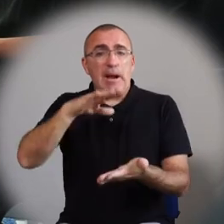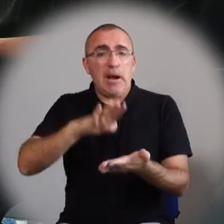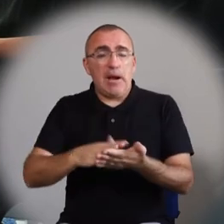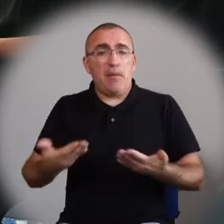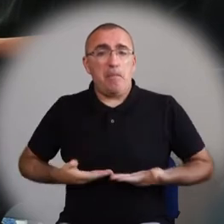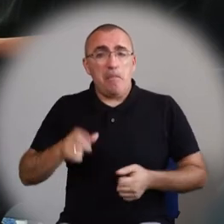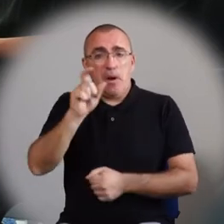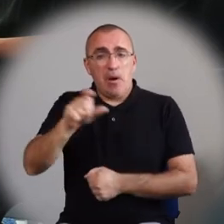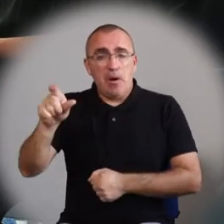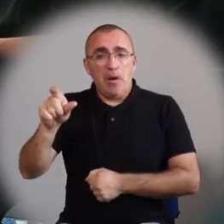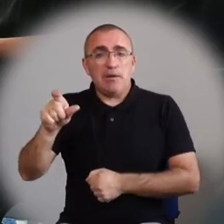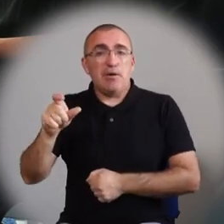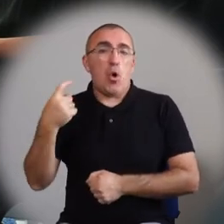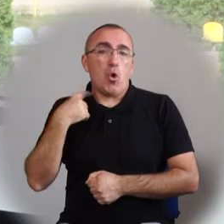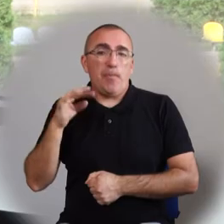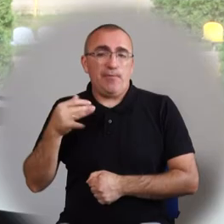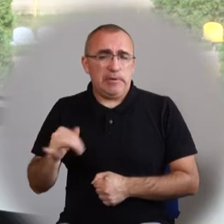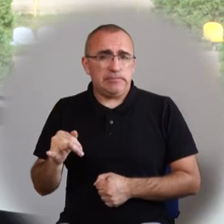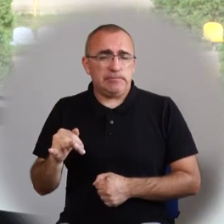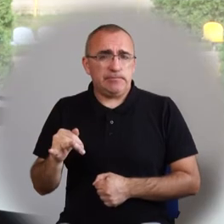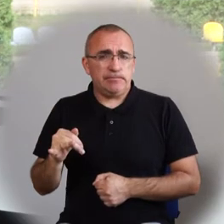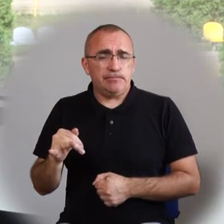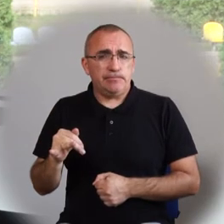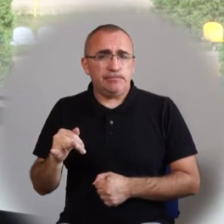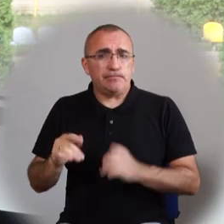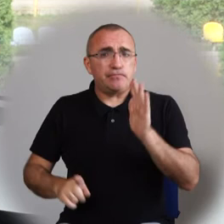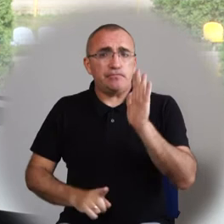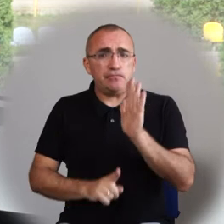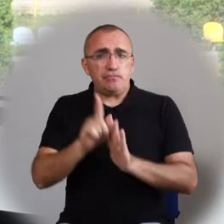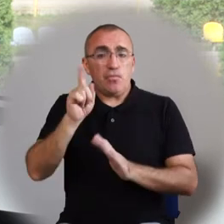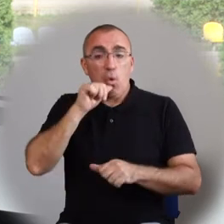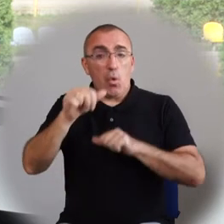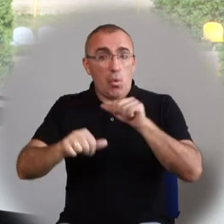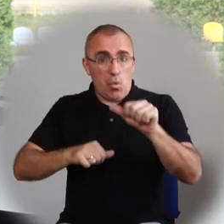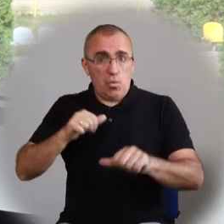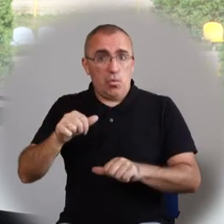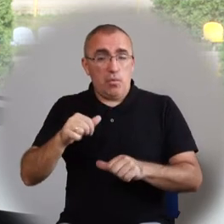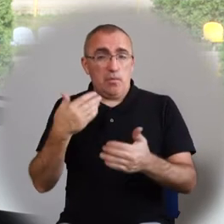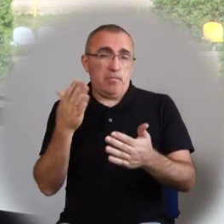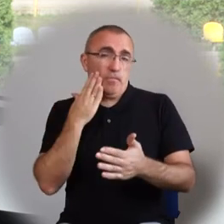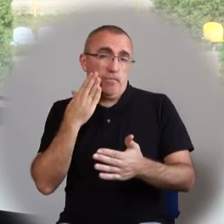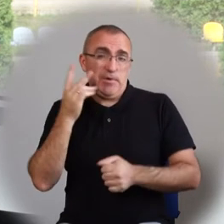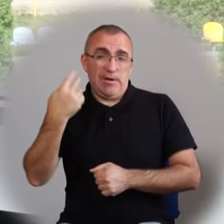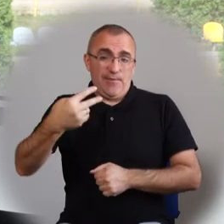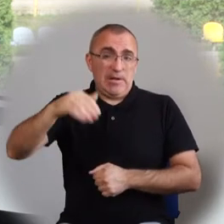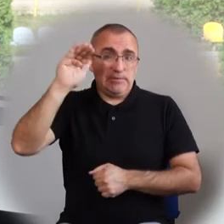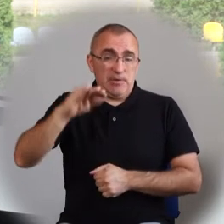продукт «Реєстр мешканців громади Кропивницького». На початку року